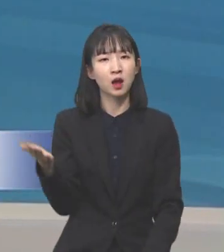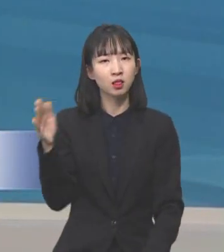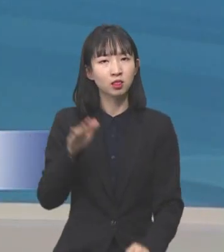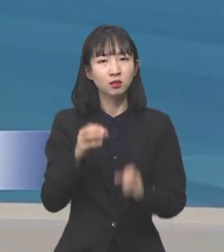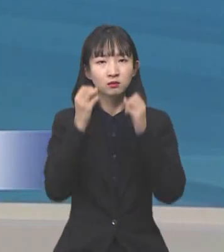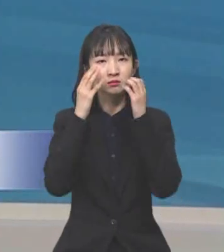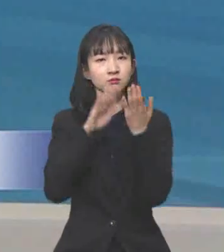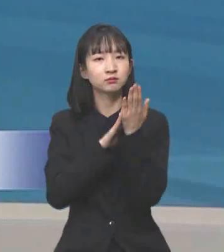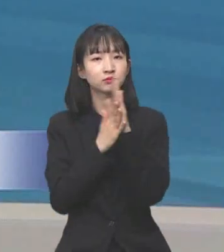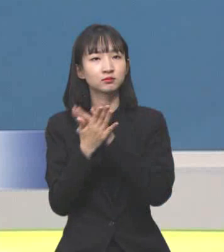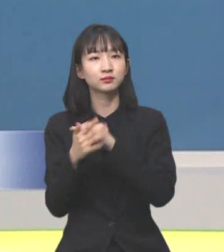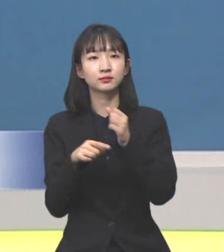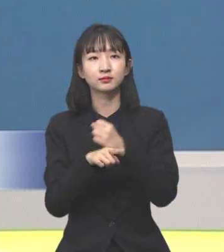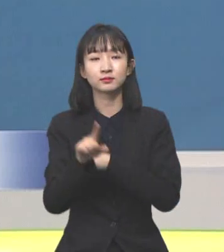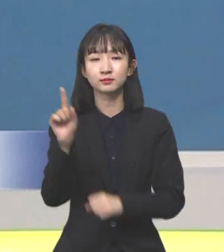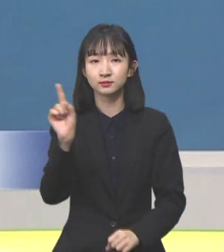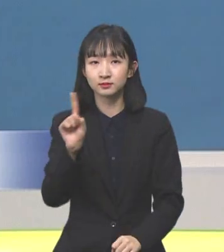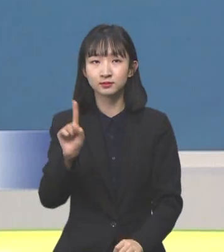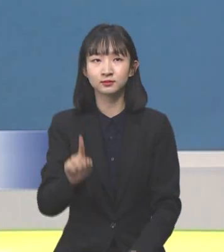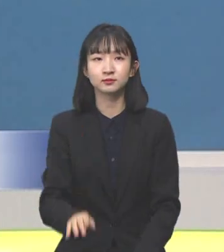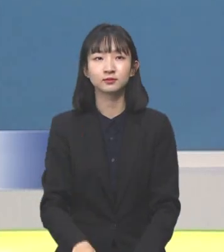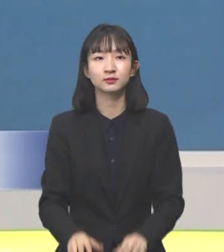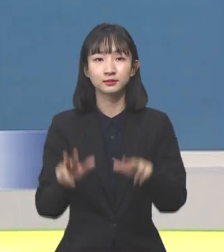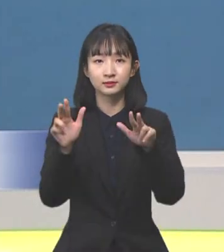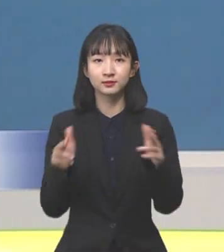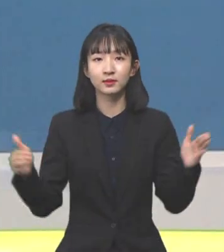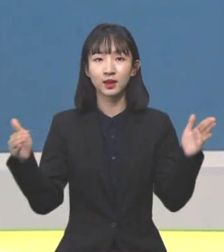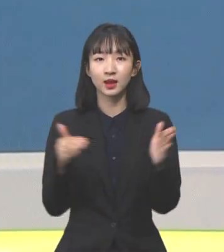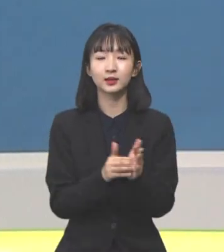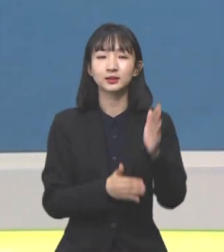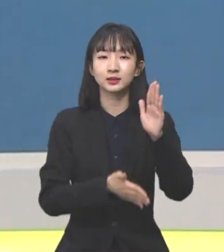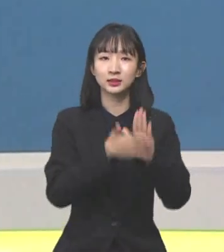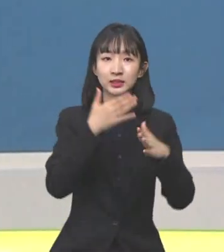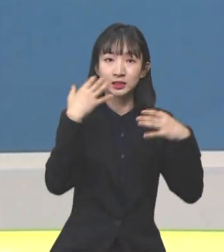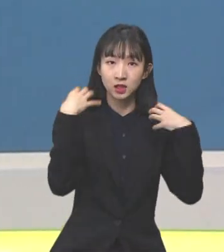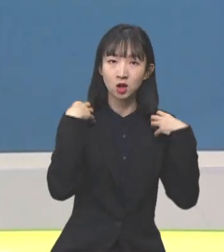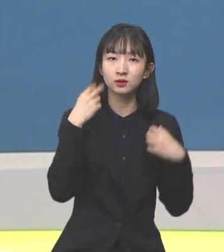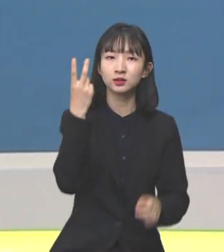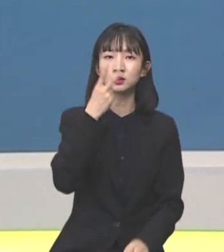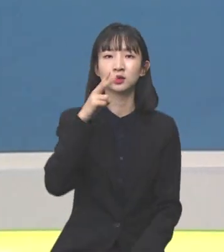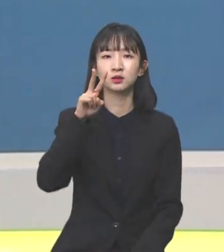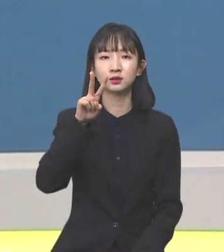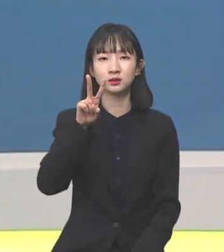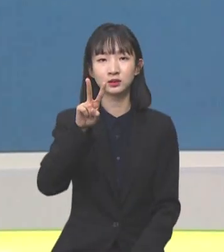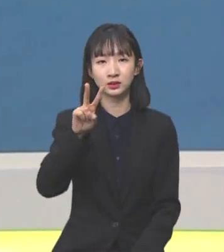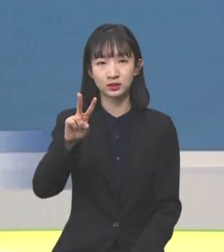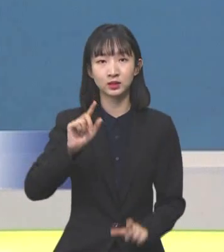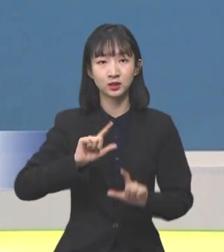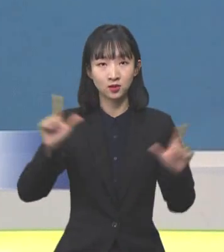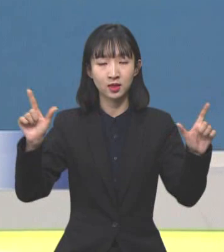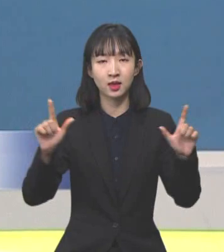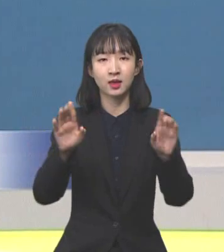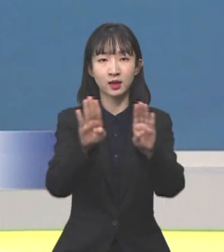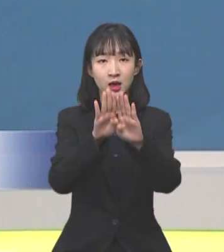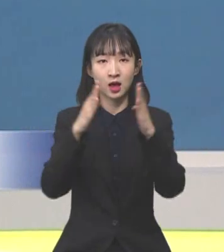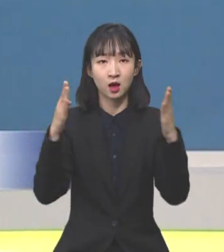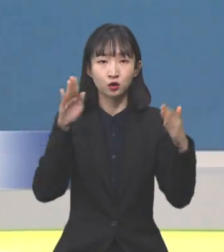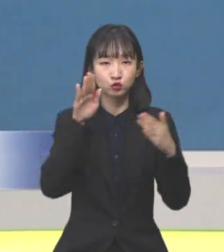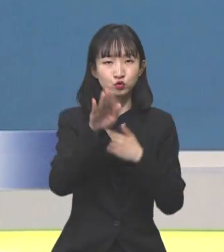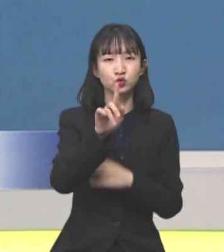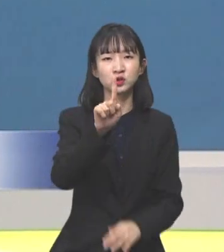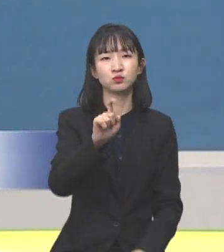계기가 따로 있을까요 아아 내 그동안 시청 악 공간은 2002년 미래 광장 게장이 5 10 6년이나